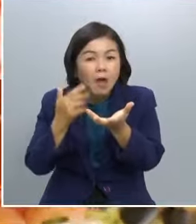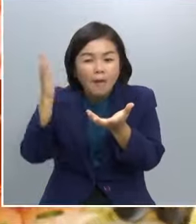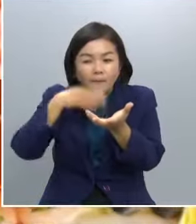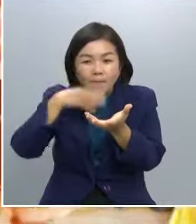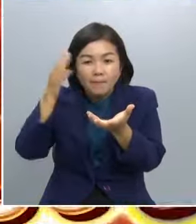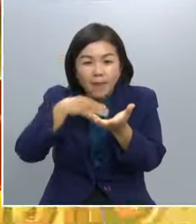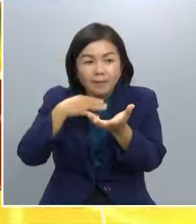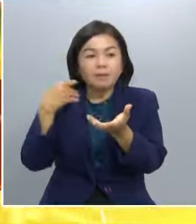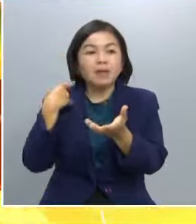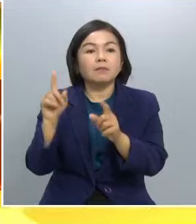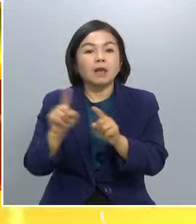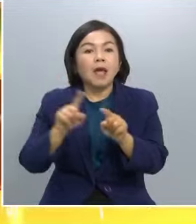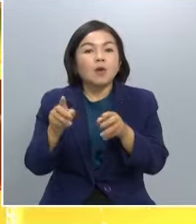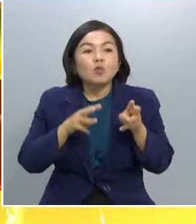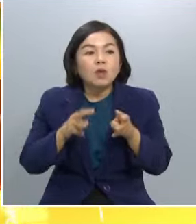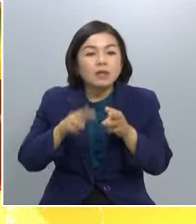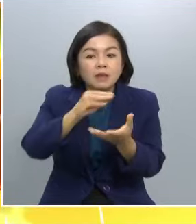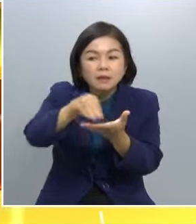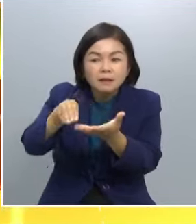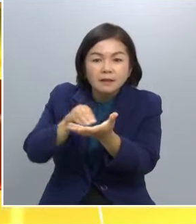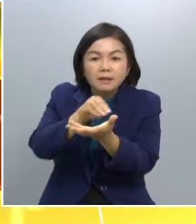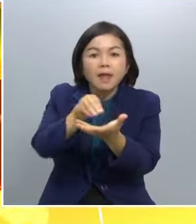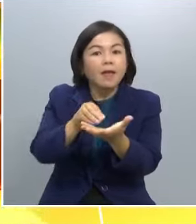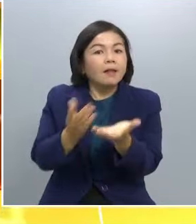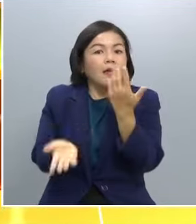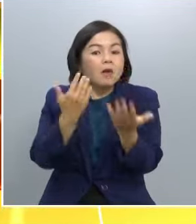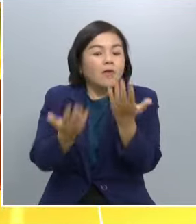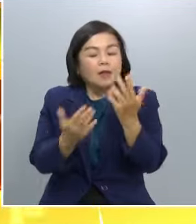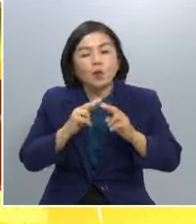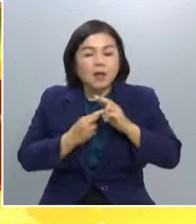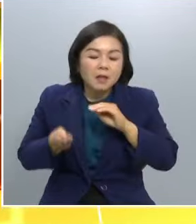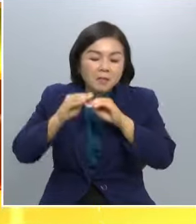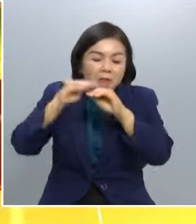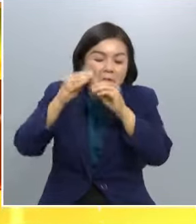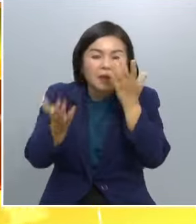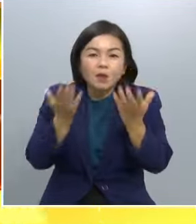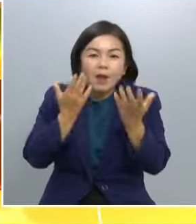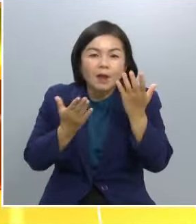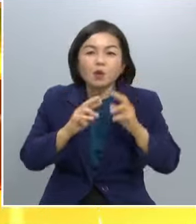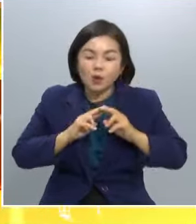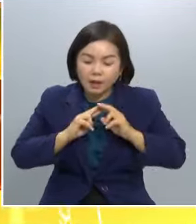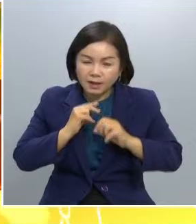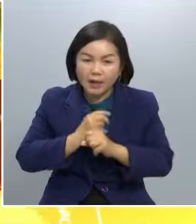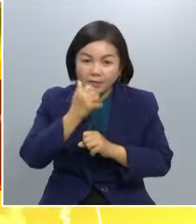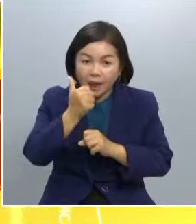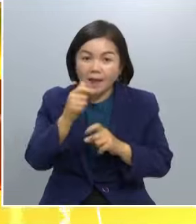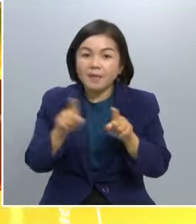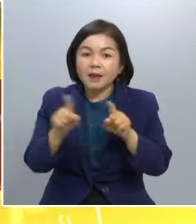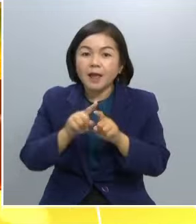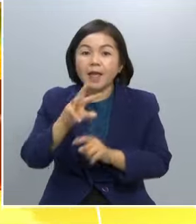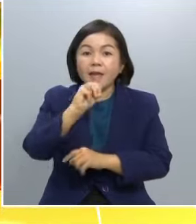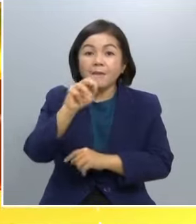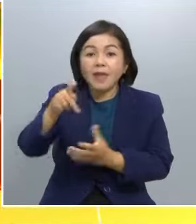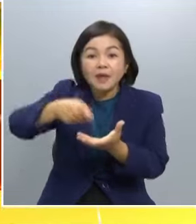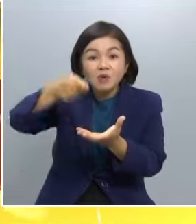บอกที่ให้มาปรุงน้ำจิ้มแจ๋วได้ตามสไตล์ของตัวเองเลยค่ะปรุงได้เลยแล้วก็ชุดสุกี้มีให้เลือกหลากหลายนะ